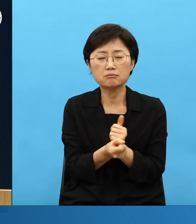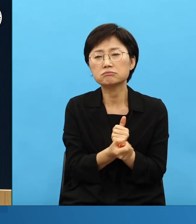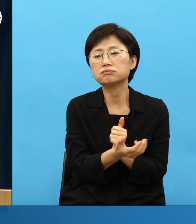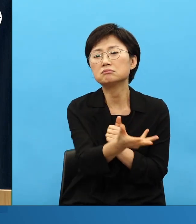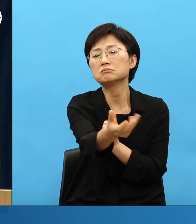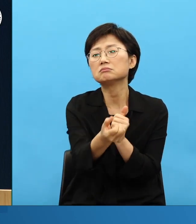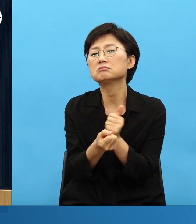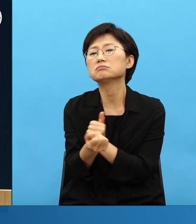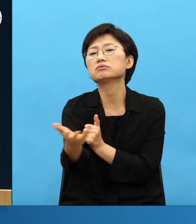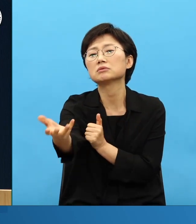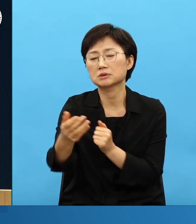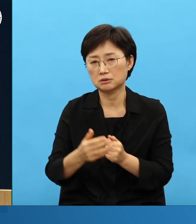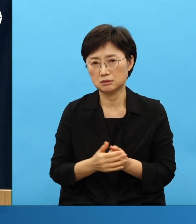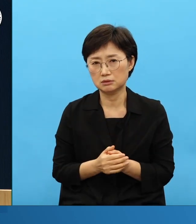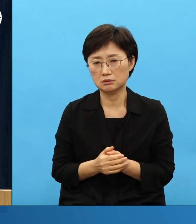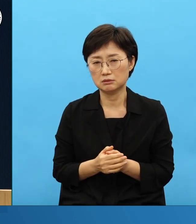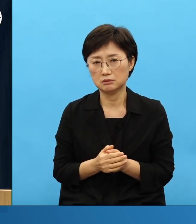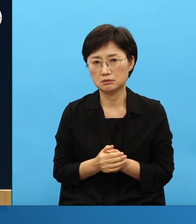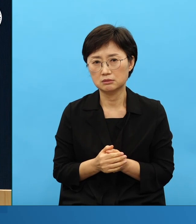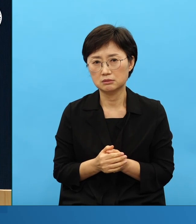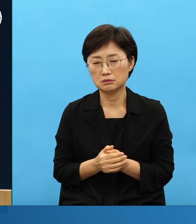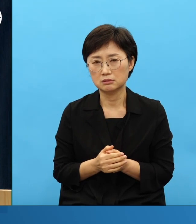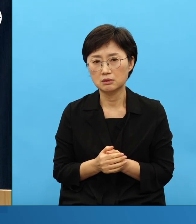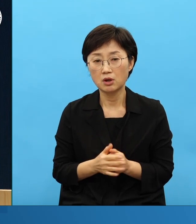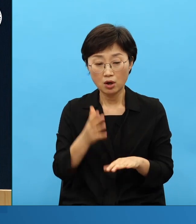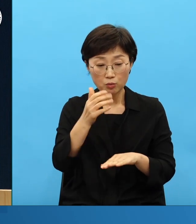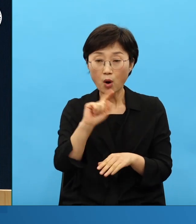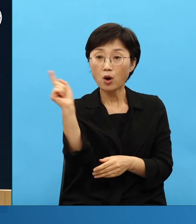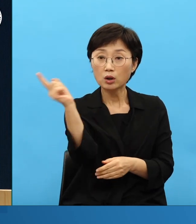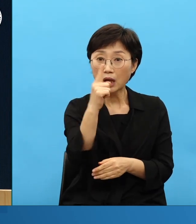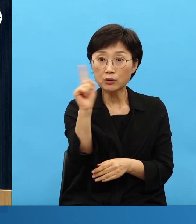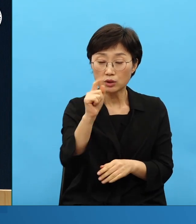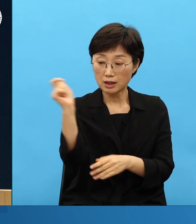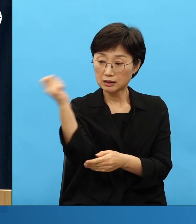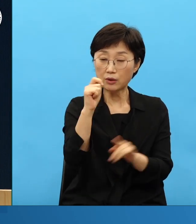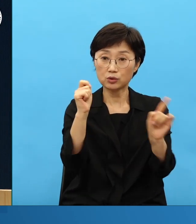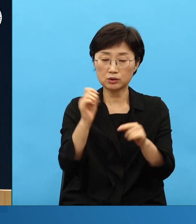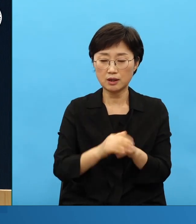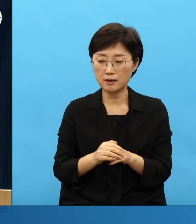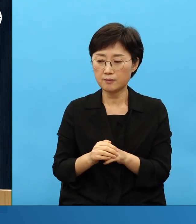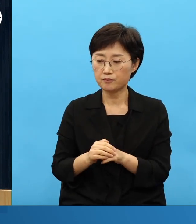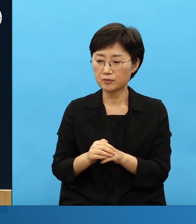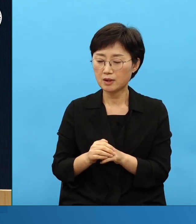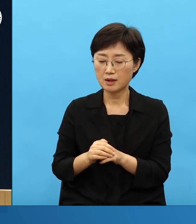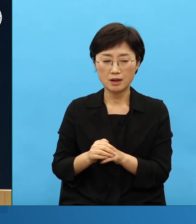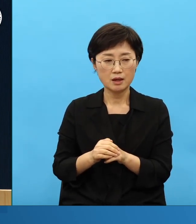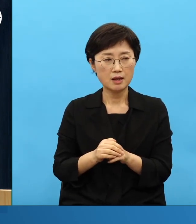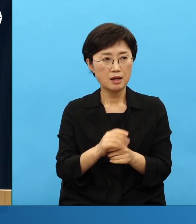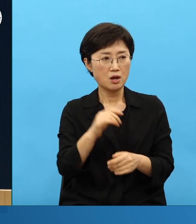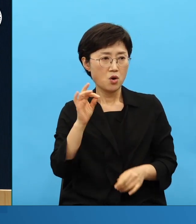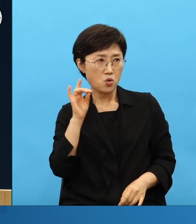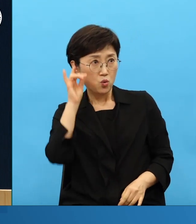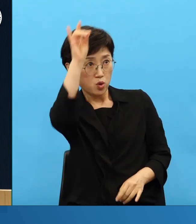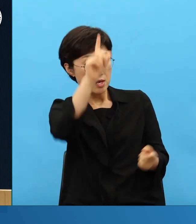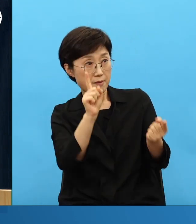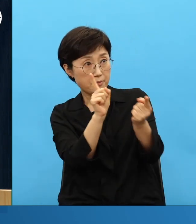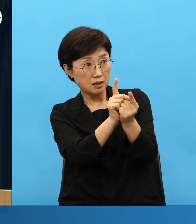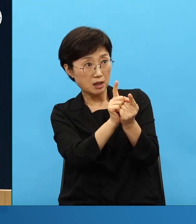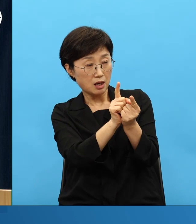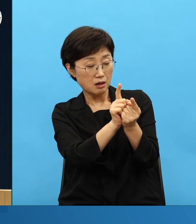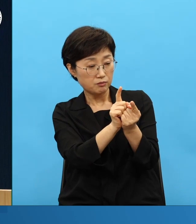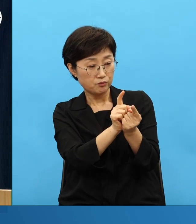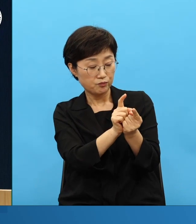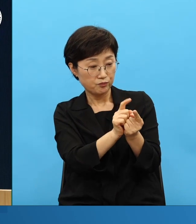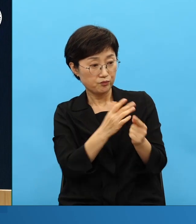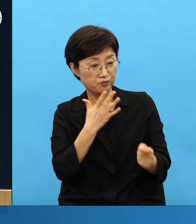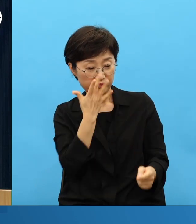아예 왕까지 벌벌 떨고 있는 골리앗 앞에 다윗은 직접 나타났어요. We see that even the king was trembling in fear before Goliath, but David stood 네. firmly